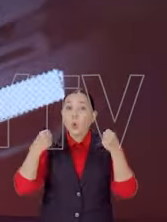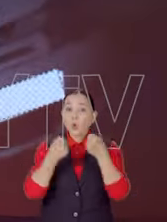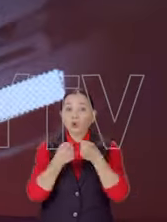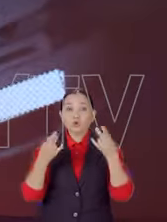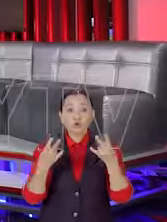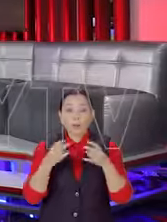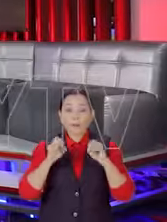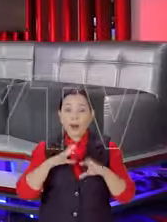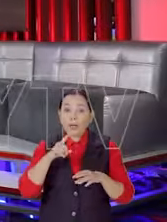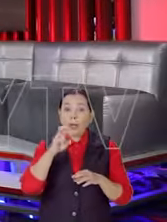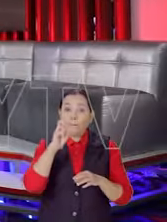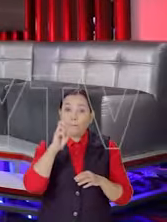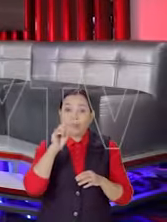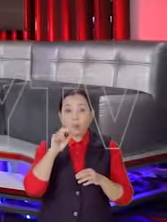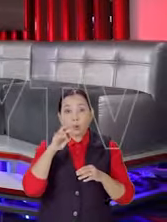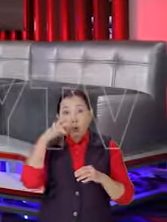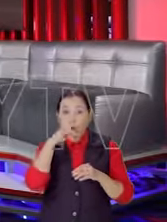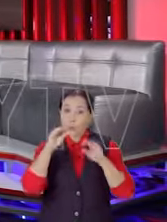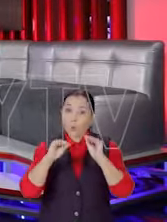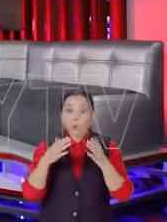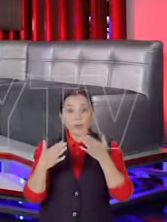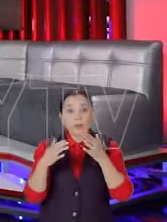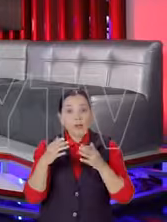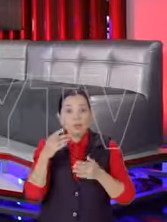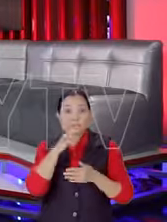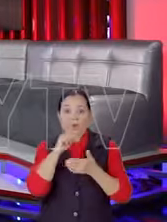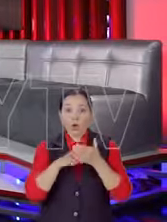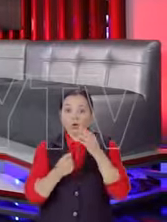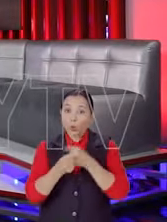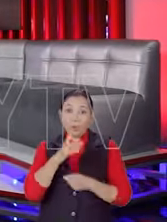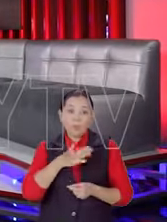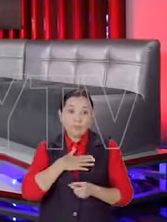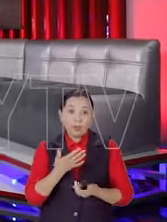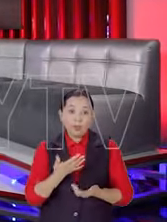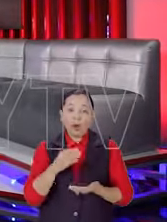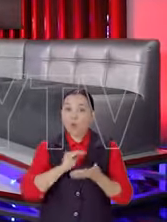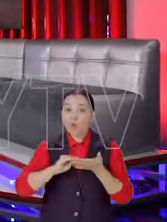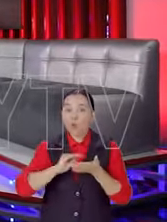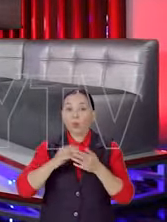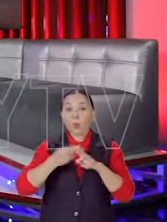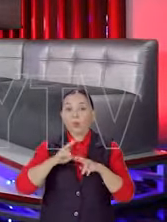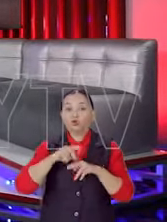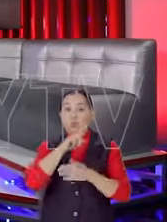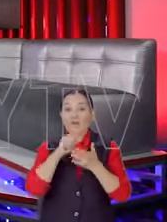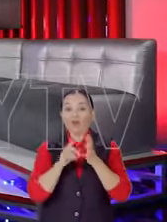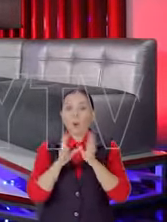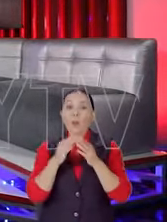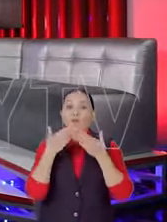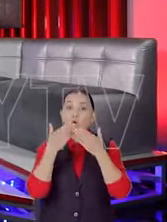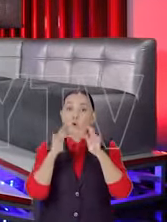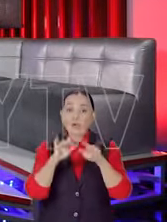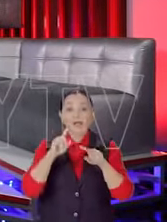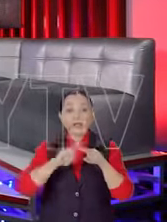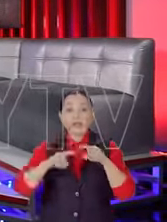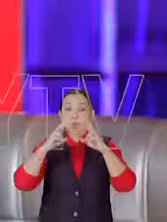borib urilishi kerak? Balki beton plitalar noto'g'ri qo'yilgandir degan savol tug'ildi menda. Muxbirimizga ushbu savol bilan murojaat